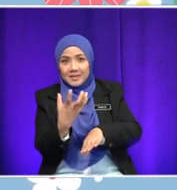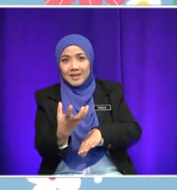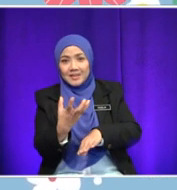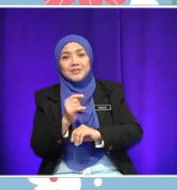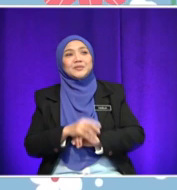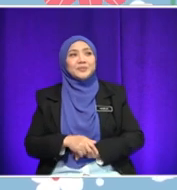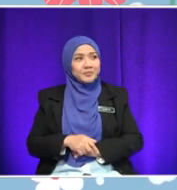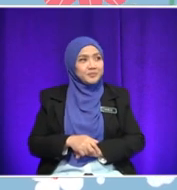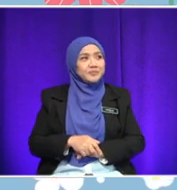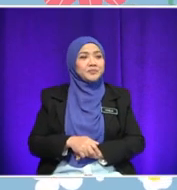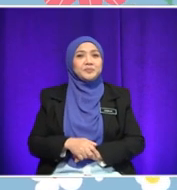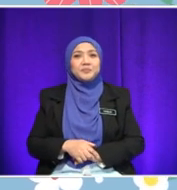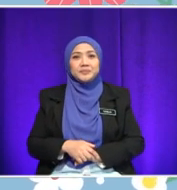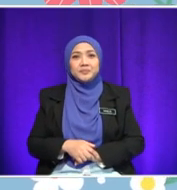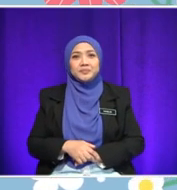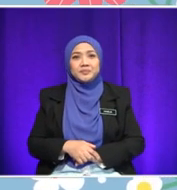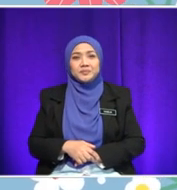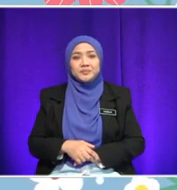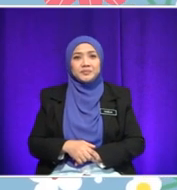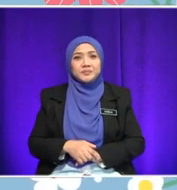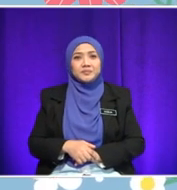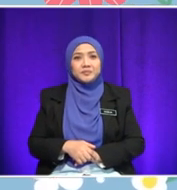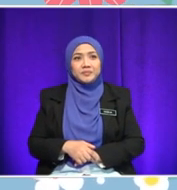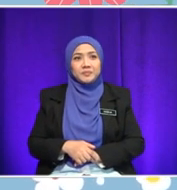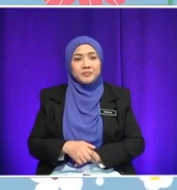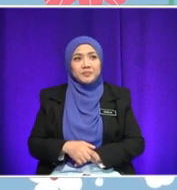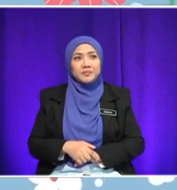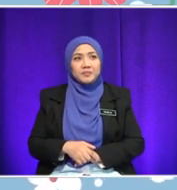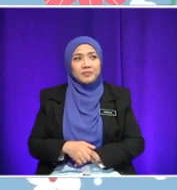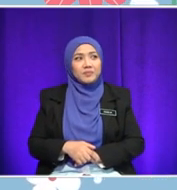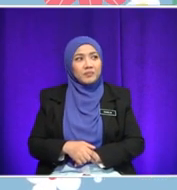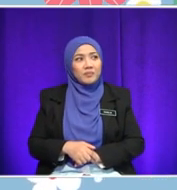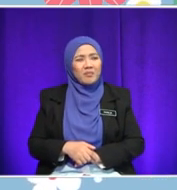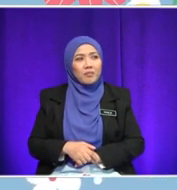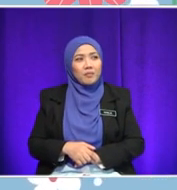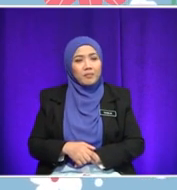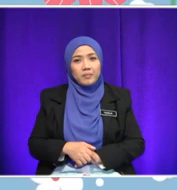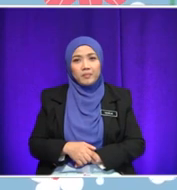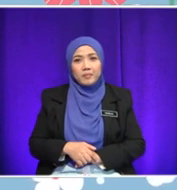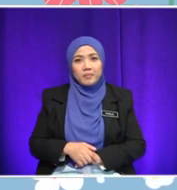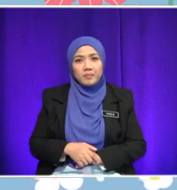memotong bunga ini satu persatu kalau saya rasa mungkin 3 aja lah